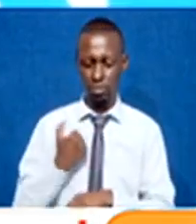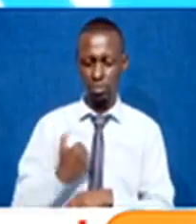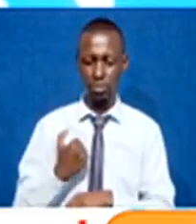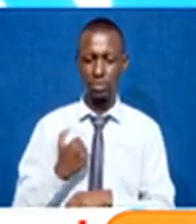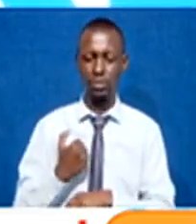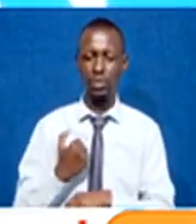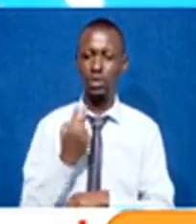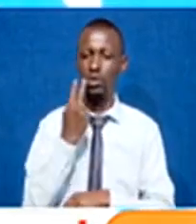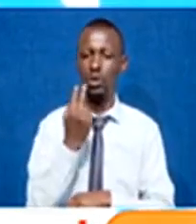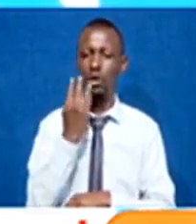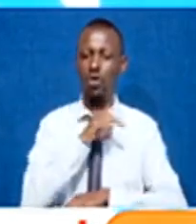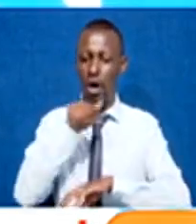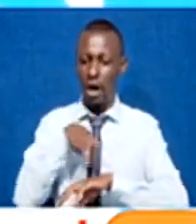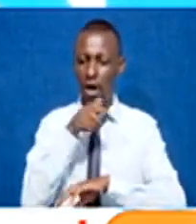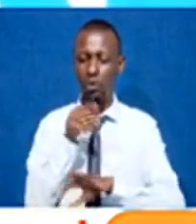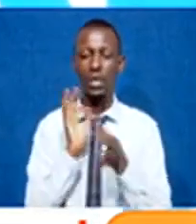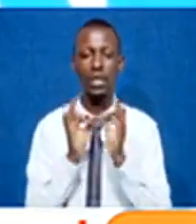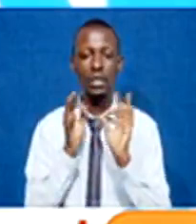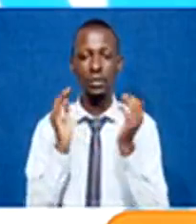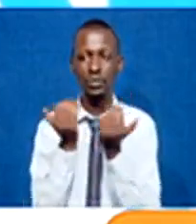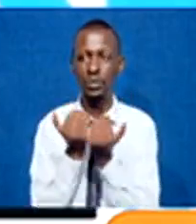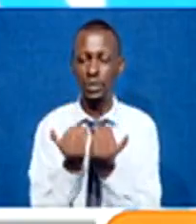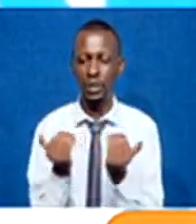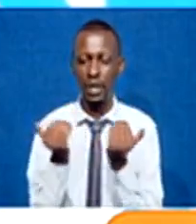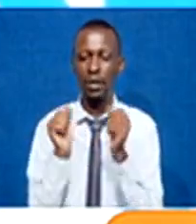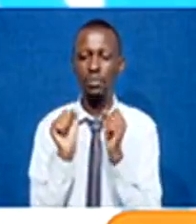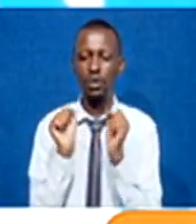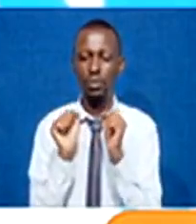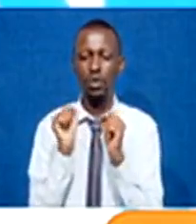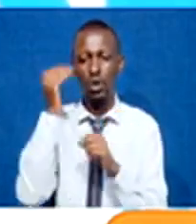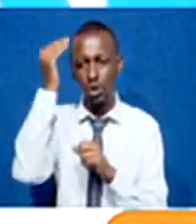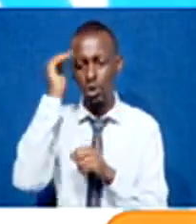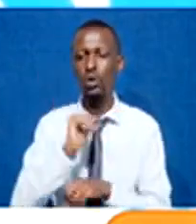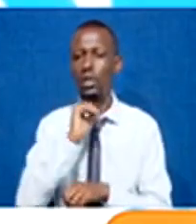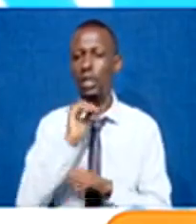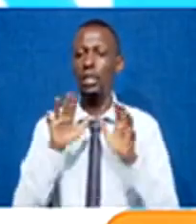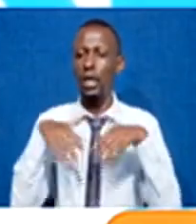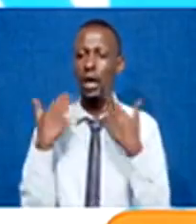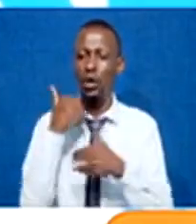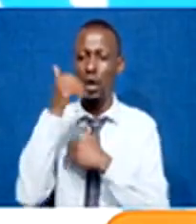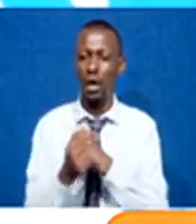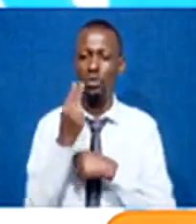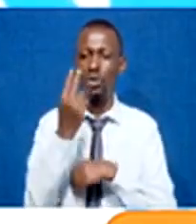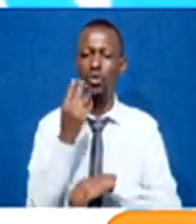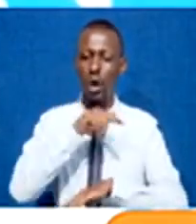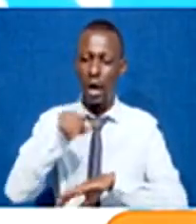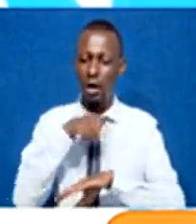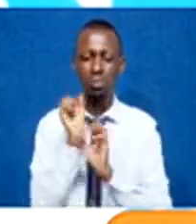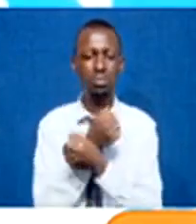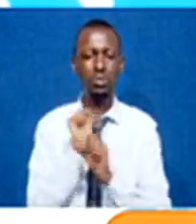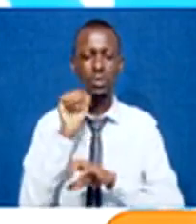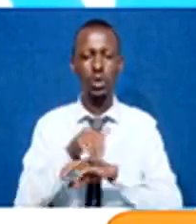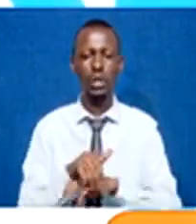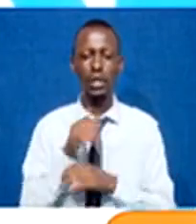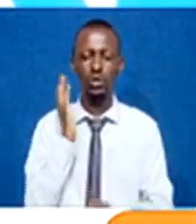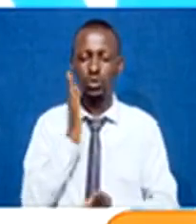has to be attended to, or if we have to take samples beyond 24 hours, the child would have decomposed, so we will not be able to actually get the